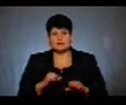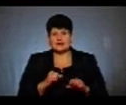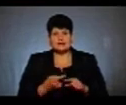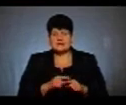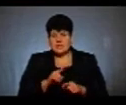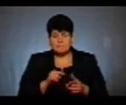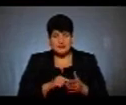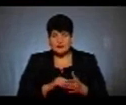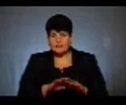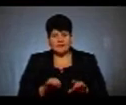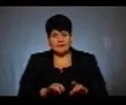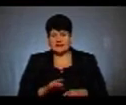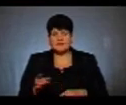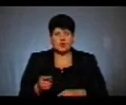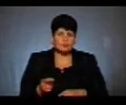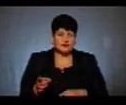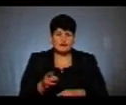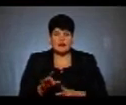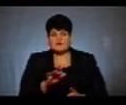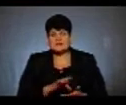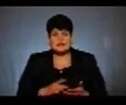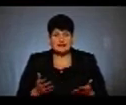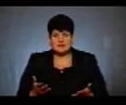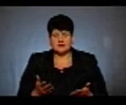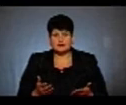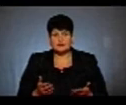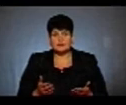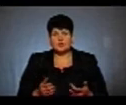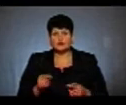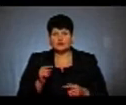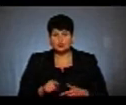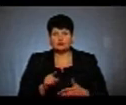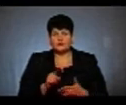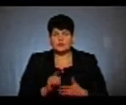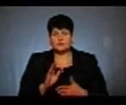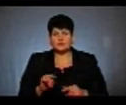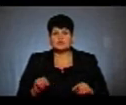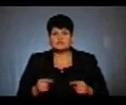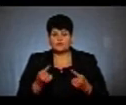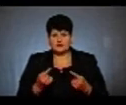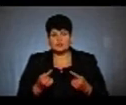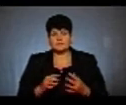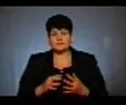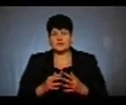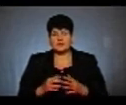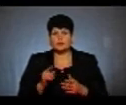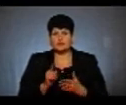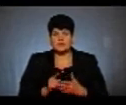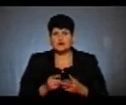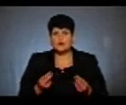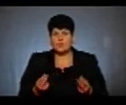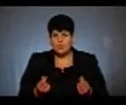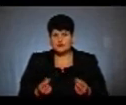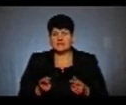як я сказав, ні в Тернополі, ні в райцентрах, ні в населених пунктах малих. Тут повинні бути створені притулки, за це певні кошти потрібно. Вона